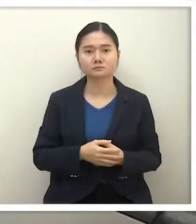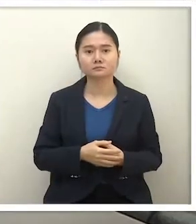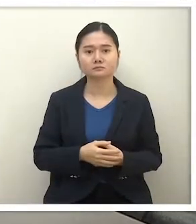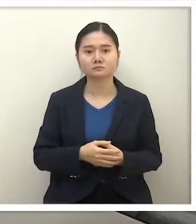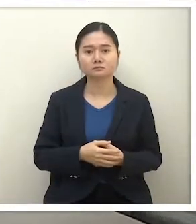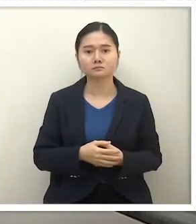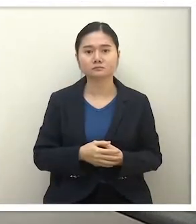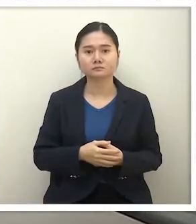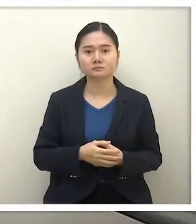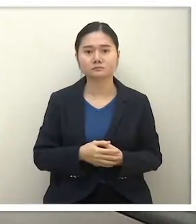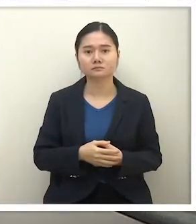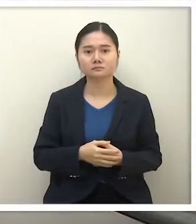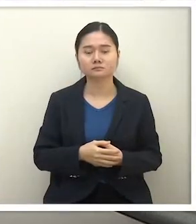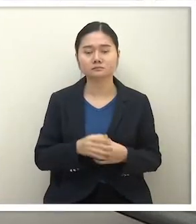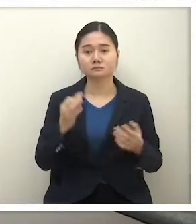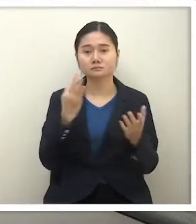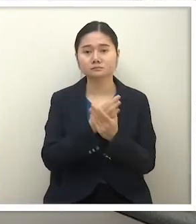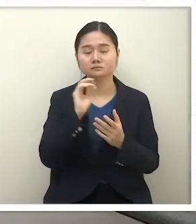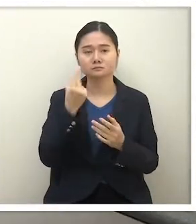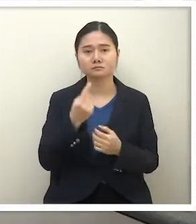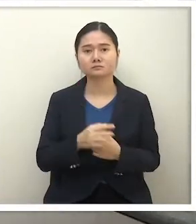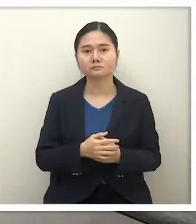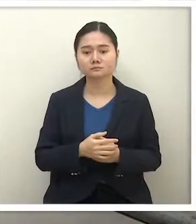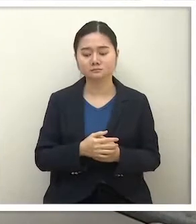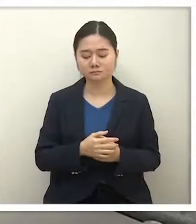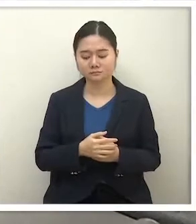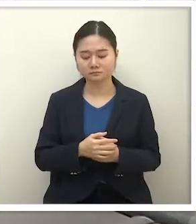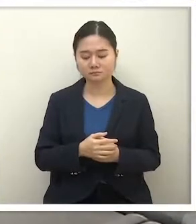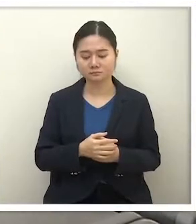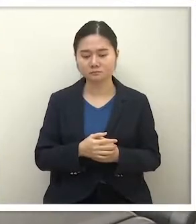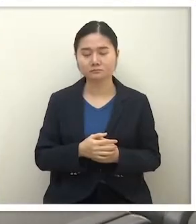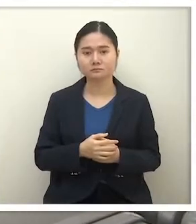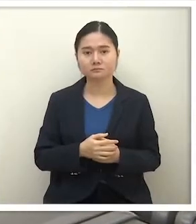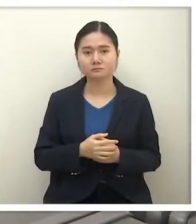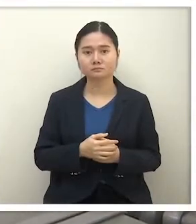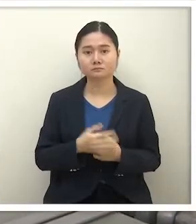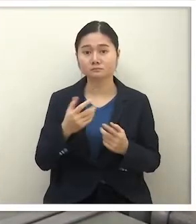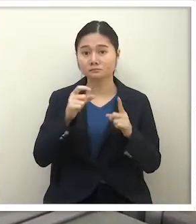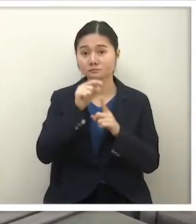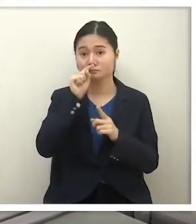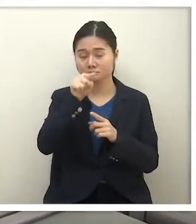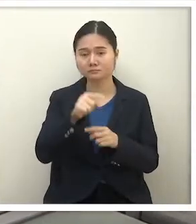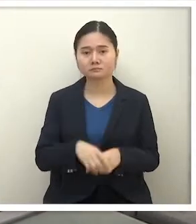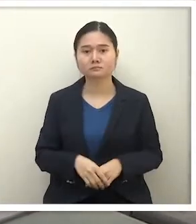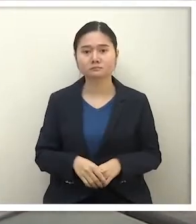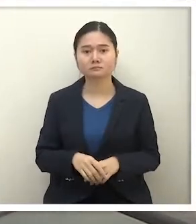แล้วก็ new file นะครับไปตรงนี้นะฮะหรือใช้คำสั่ง control